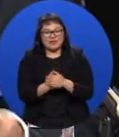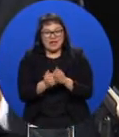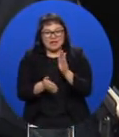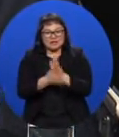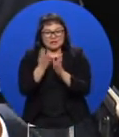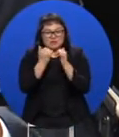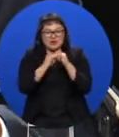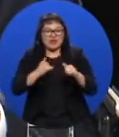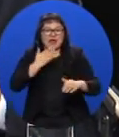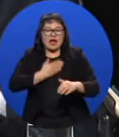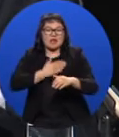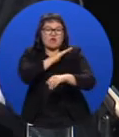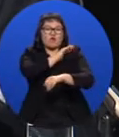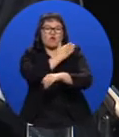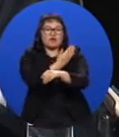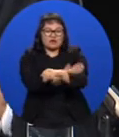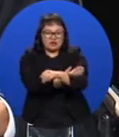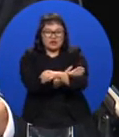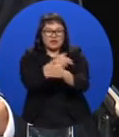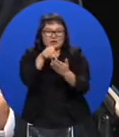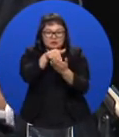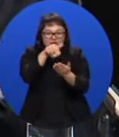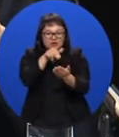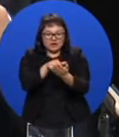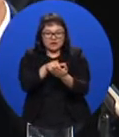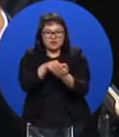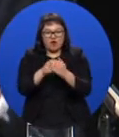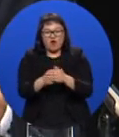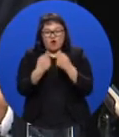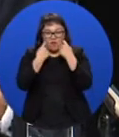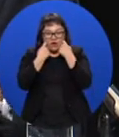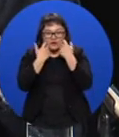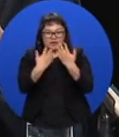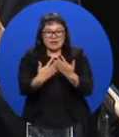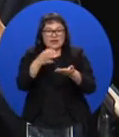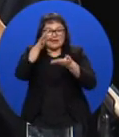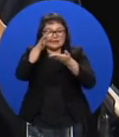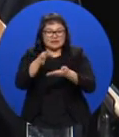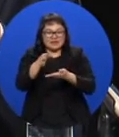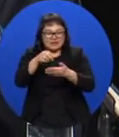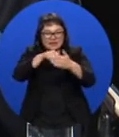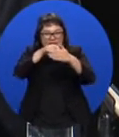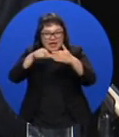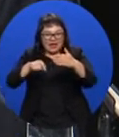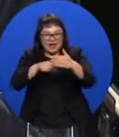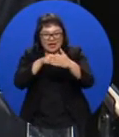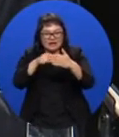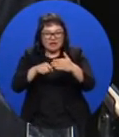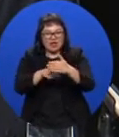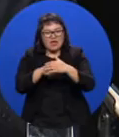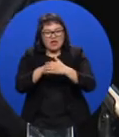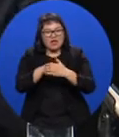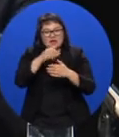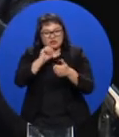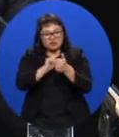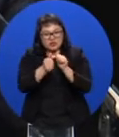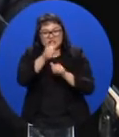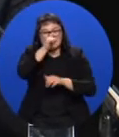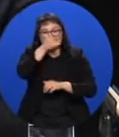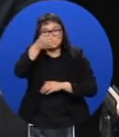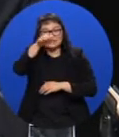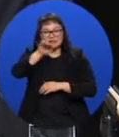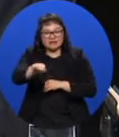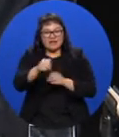시민들의 알 권리죠. 알 권리 차원에서 보면 분명히 재산이 현물 출자를 했다고 하고 있는데 주식의